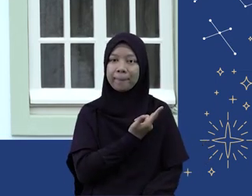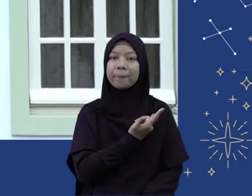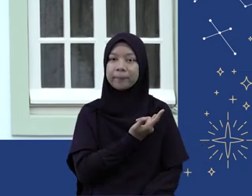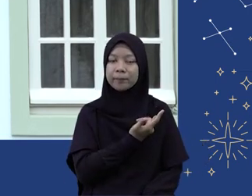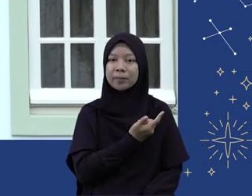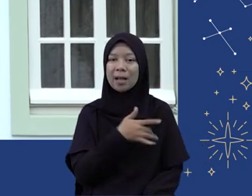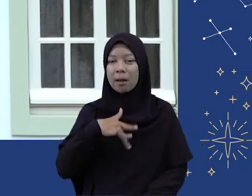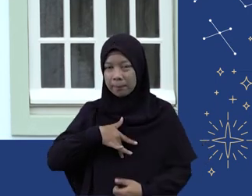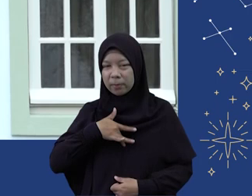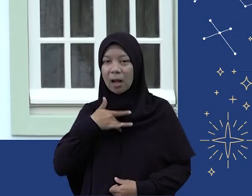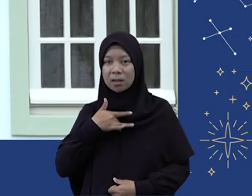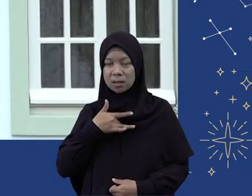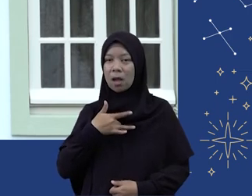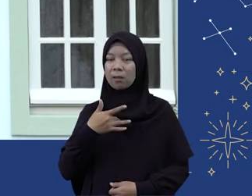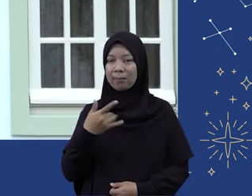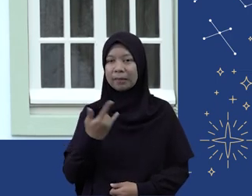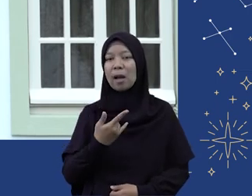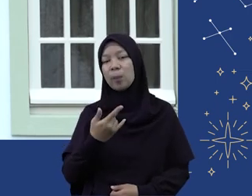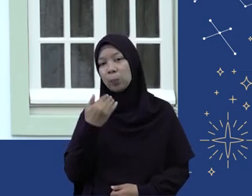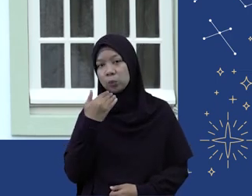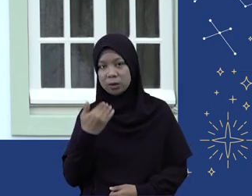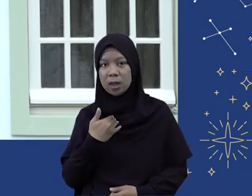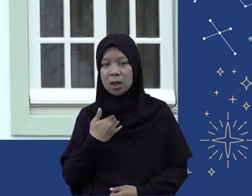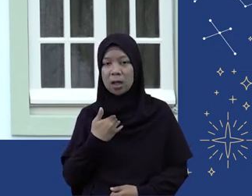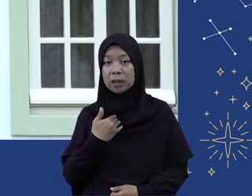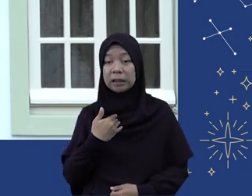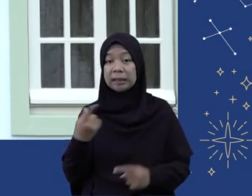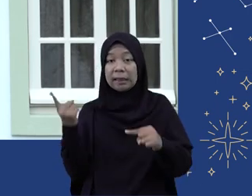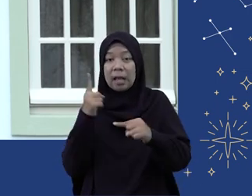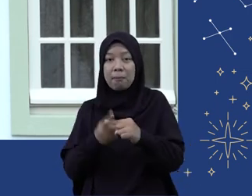punya perasaan feeling dan Passion